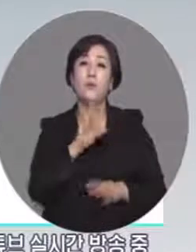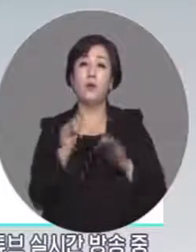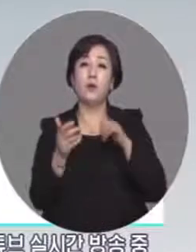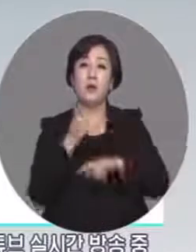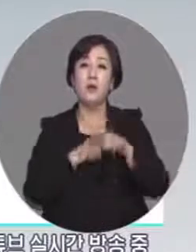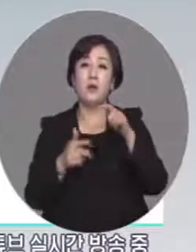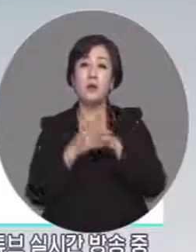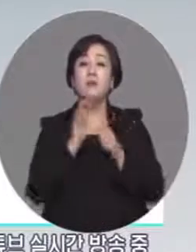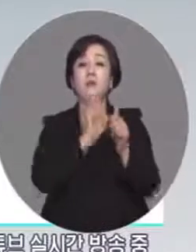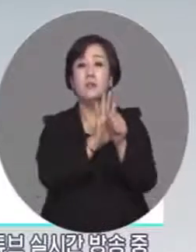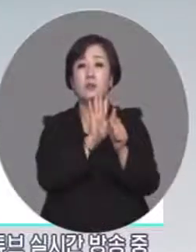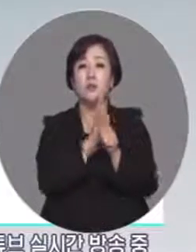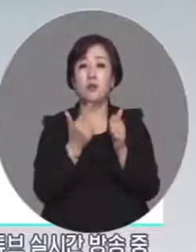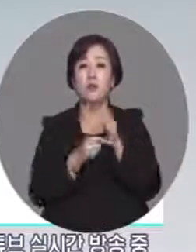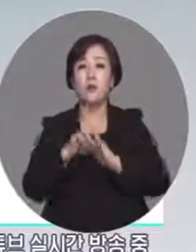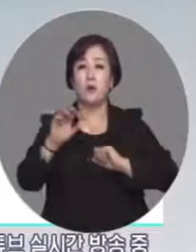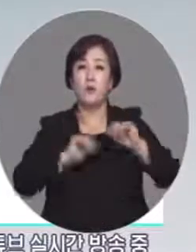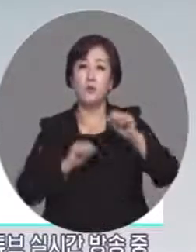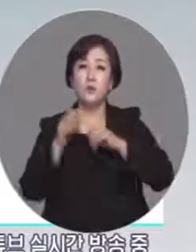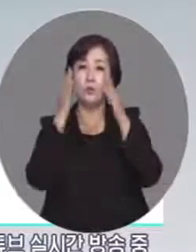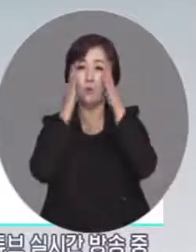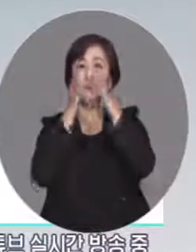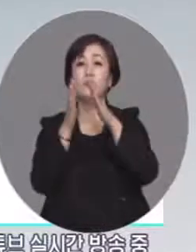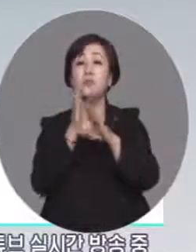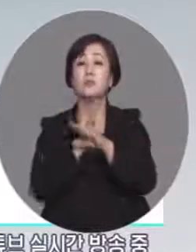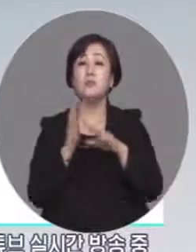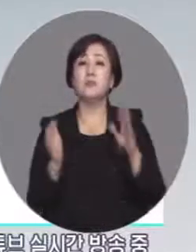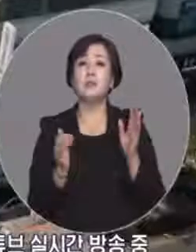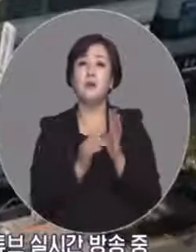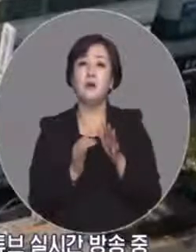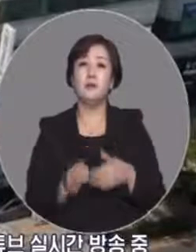각축이 치열하게 전개되고 있습니다. 김진구 기자입니다.